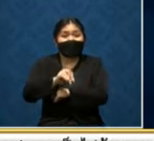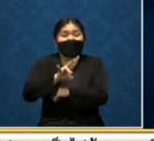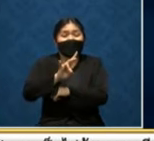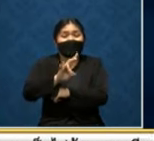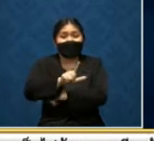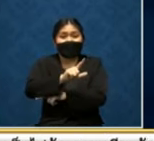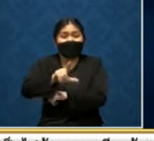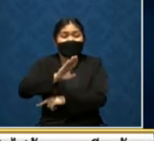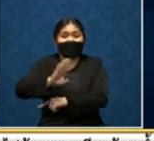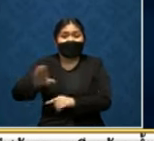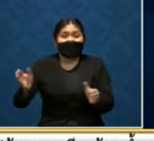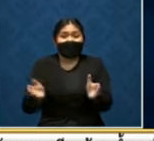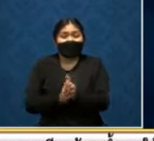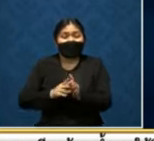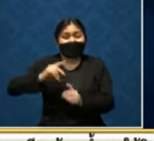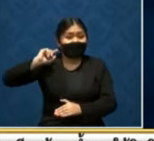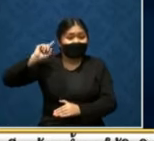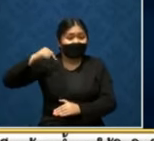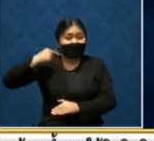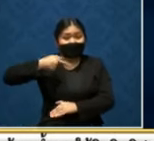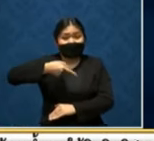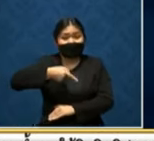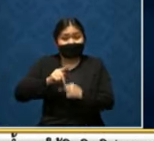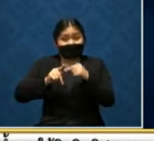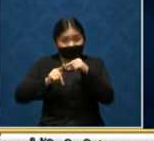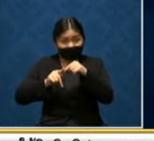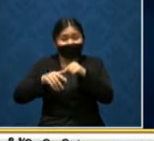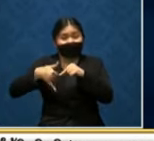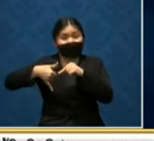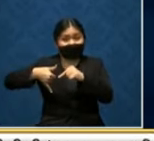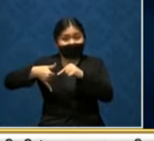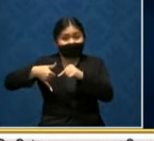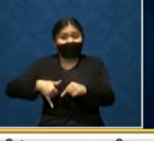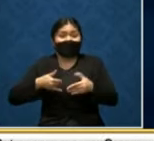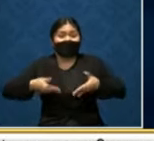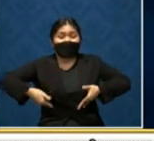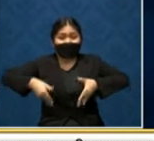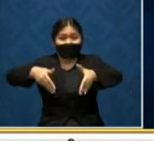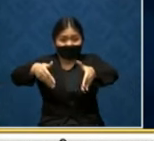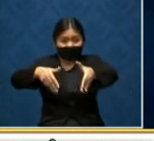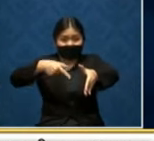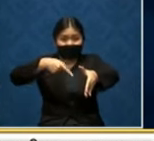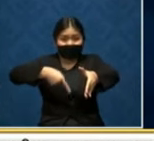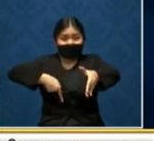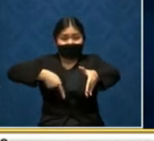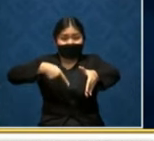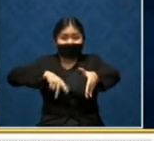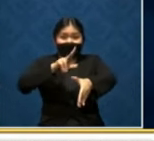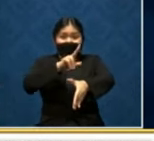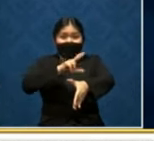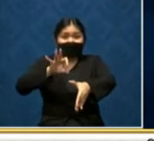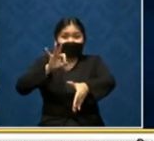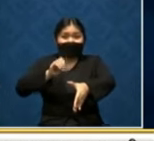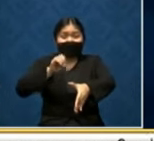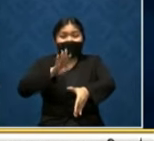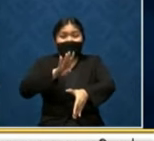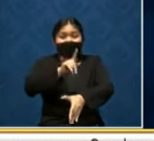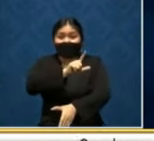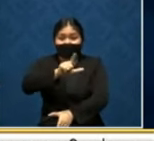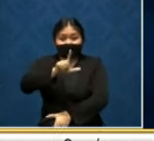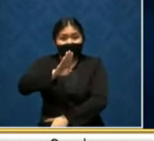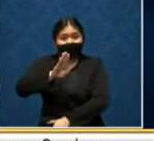ล้านบาทรวมนางสาวปปลาเนี่ยได้งานถนนพาราซอยทั้งสิ้น394ล้านบาท